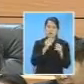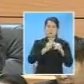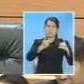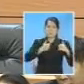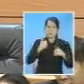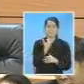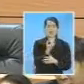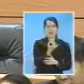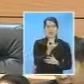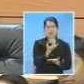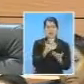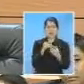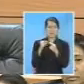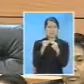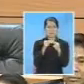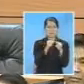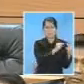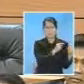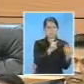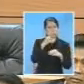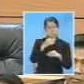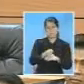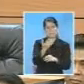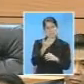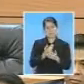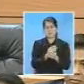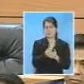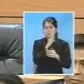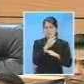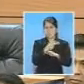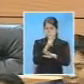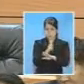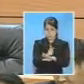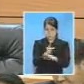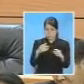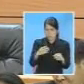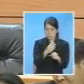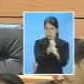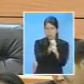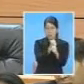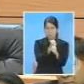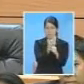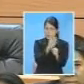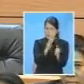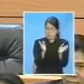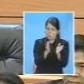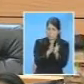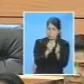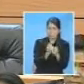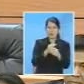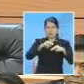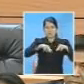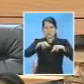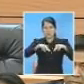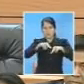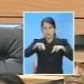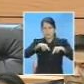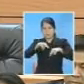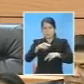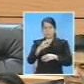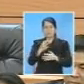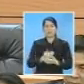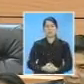จะมีการต่อกันไปเรื่อยๆอย่างนี้แหละครับแล้วก็ไม่จบผมเชื่อว่าถ้าท่านประธานไม่สรุปใจความให้สั้นนะครับและไม่ควบคุมให้ดีเนี่ยผมเชื่อว่าผู้อภิปร